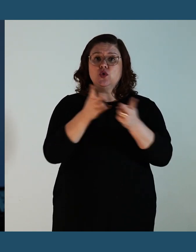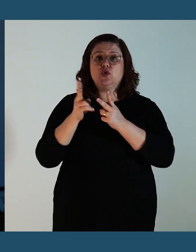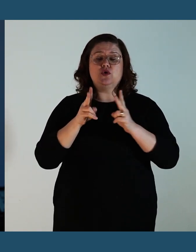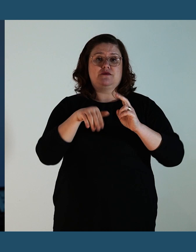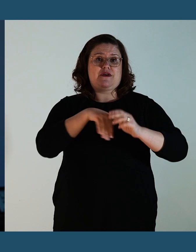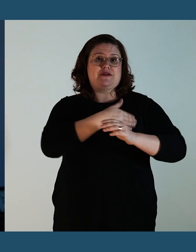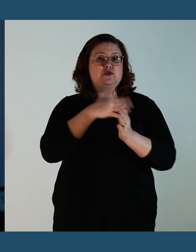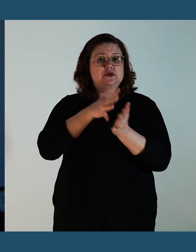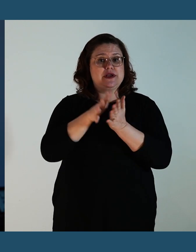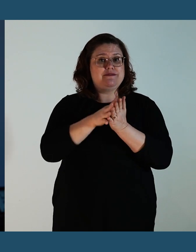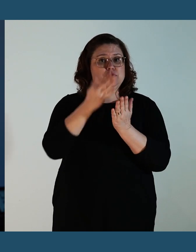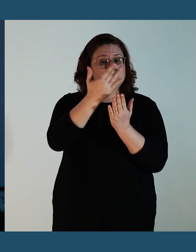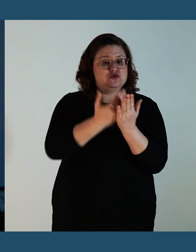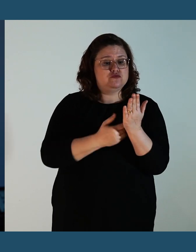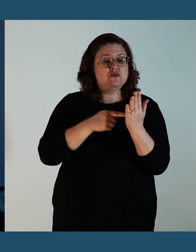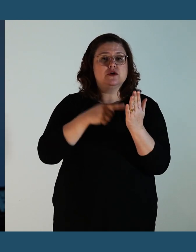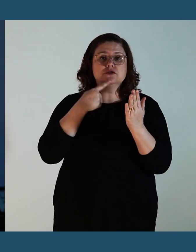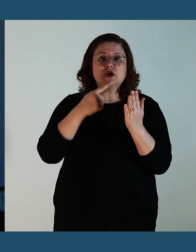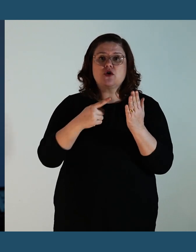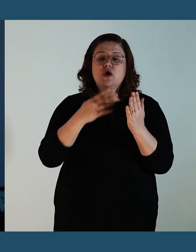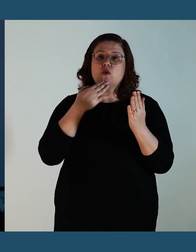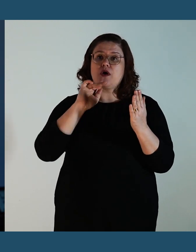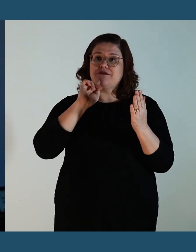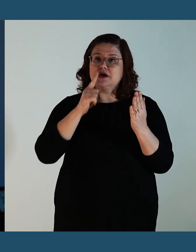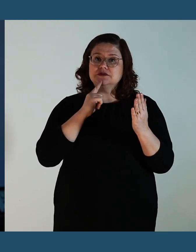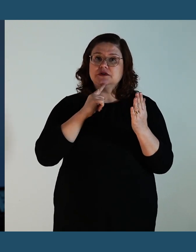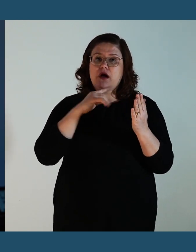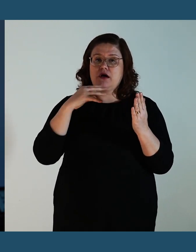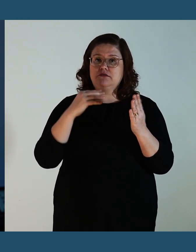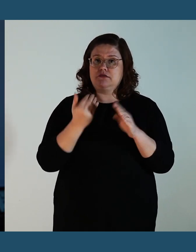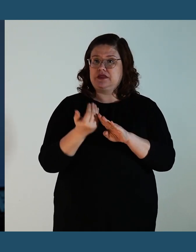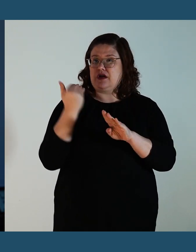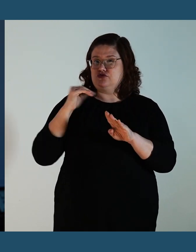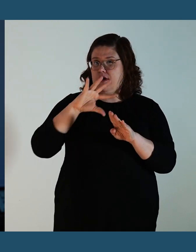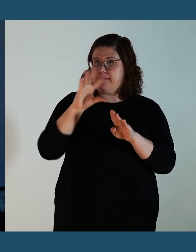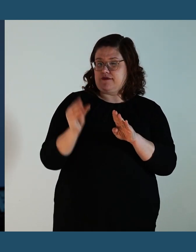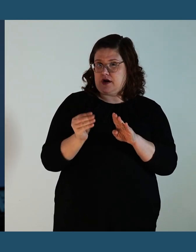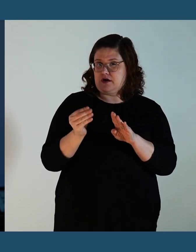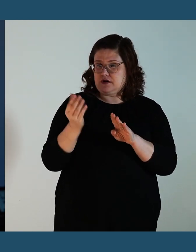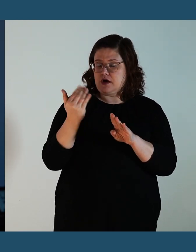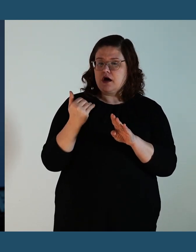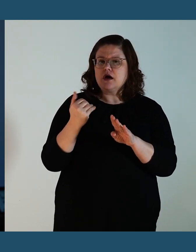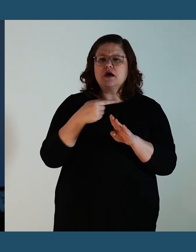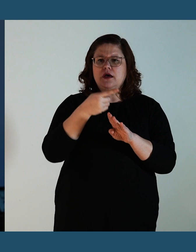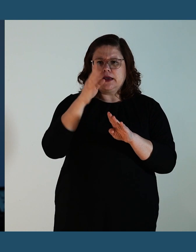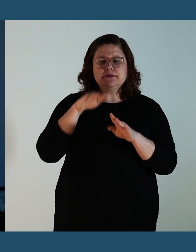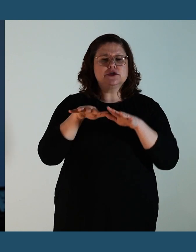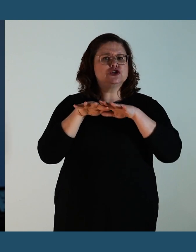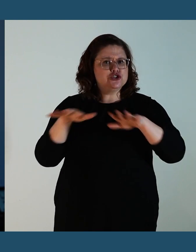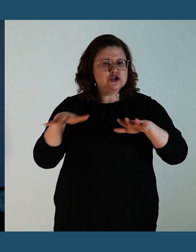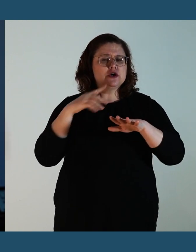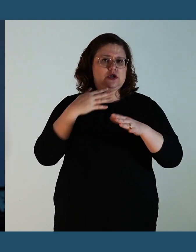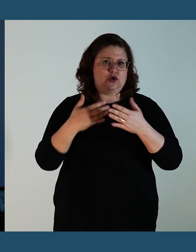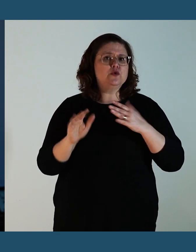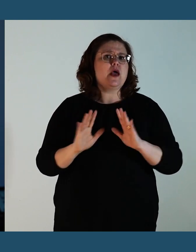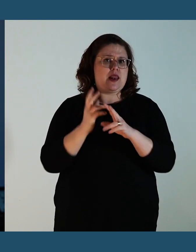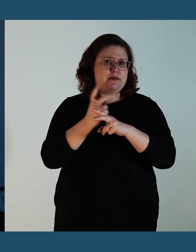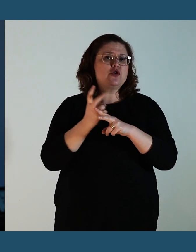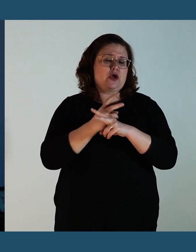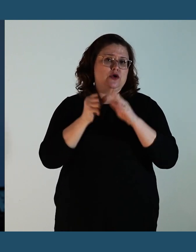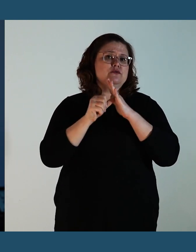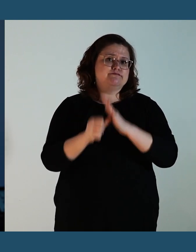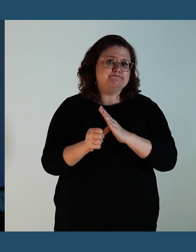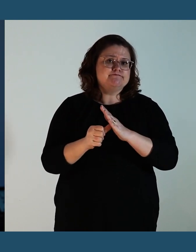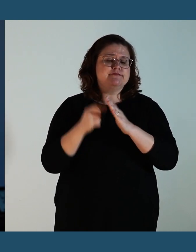Yhdenvertaisuusvaltuutetun selvityksestä kävi ilmi, että suurin osa vastanneista afrikkalaistaustaisista ihmisistä oli kokenut syrjintää työelämässä,